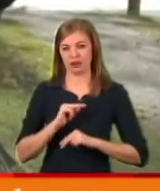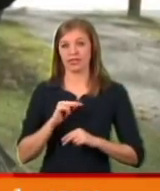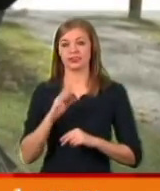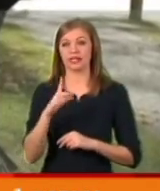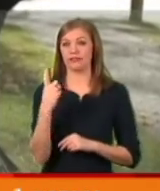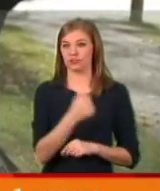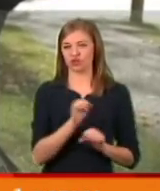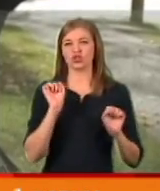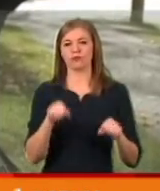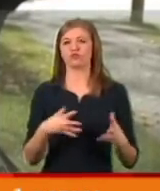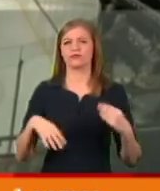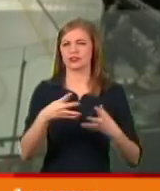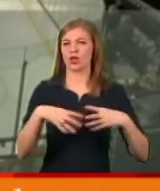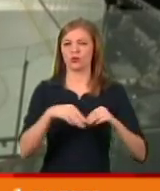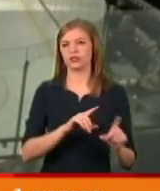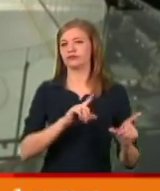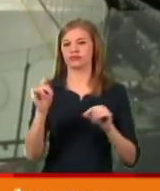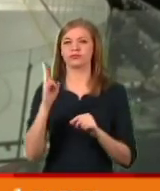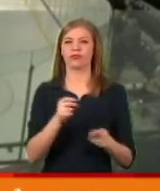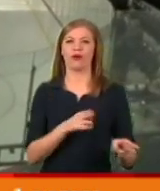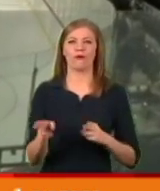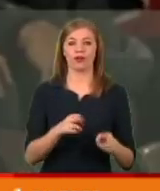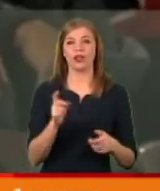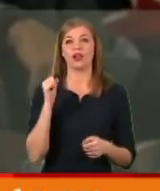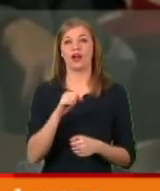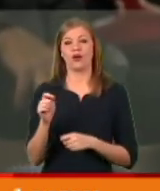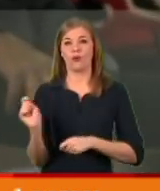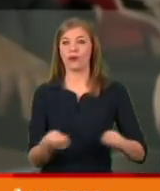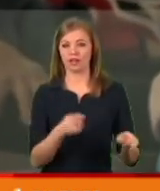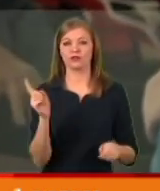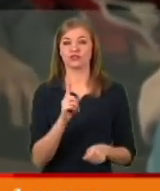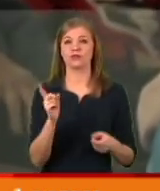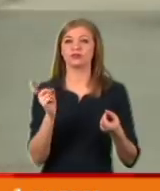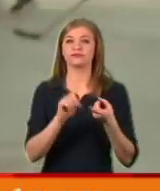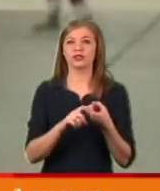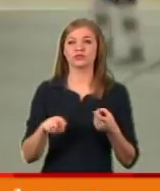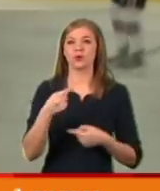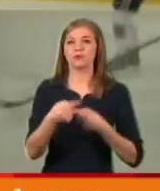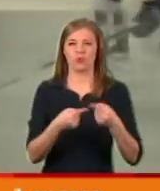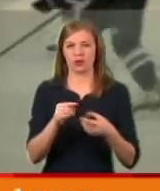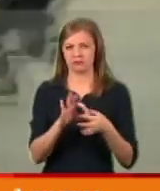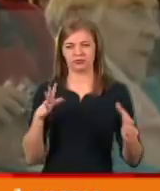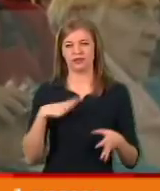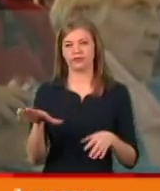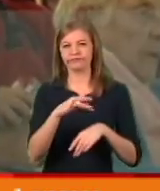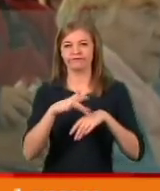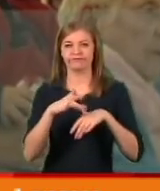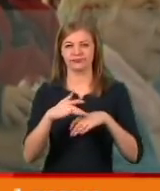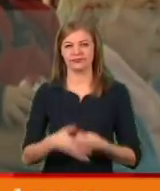Серед тижня можуть усією родиною піти на хокей, аби разом уболівати, і зв'язок поколінь не уривався.